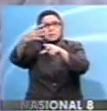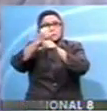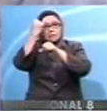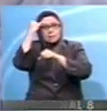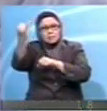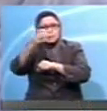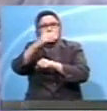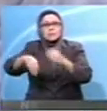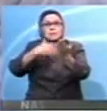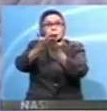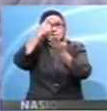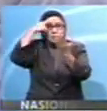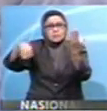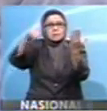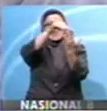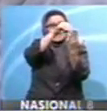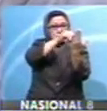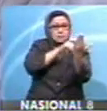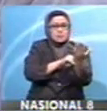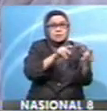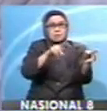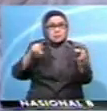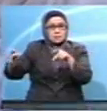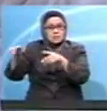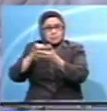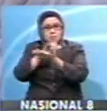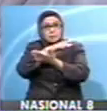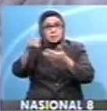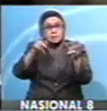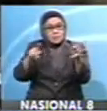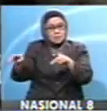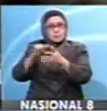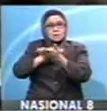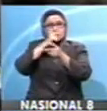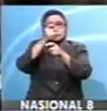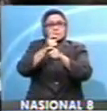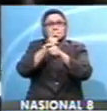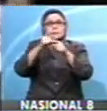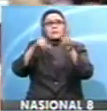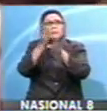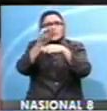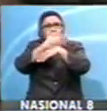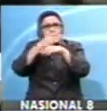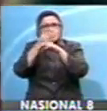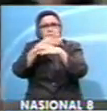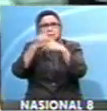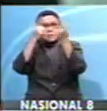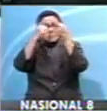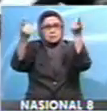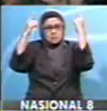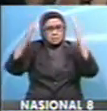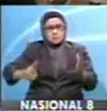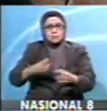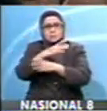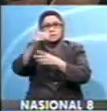cadangan bagi dimasukkan dalam pelan itu pelan tersebut akan menentukan bentuk graduan yang bakal lahir selain mengilap bakat pelajar dan